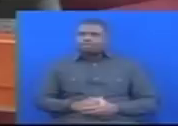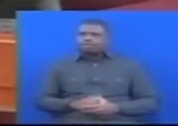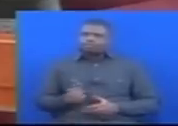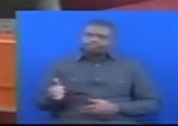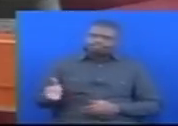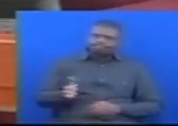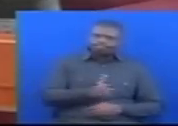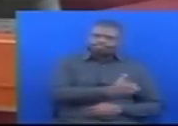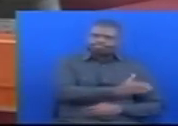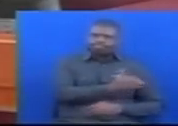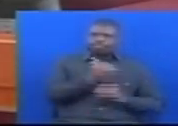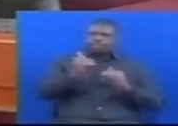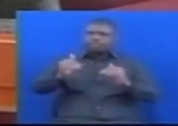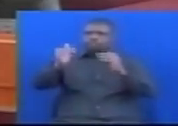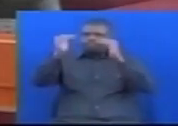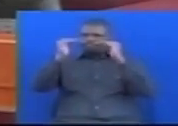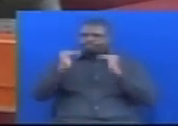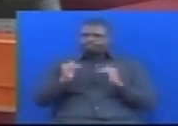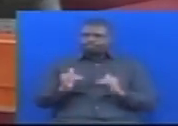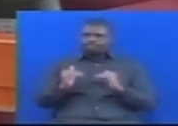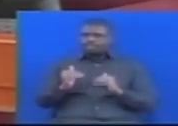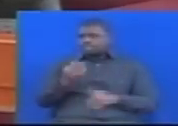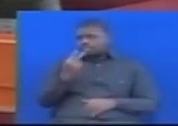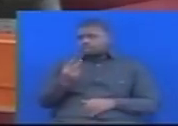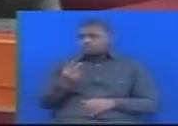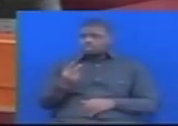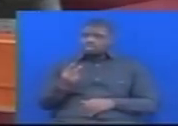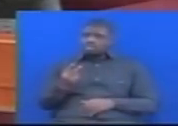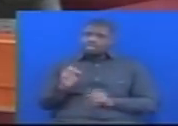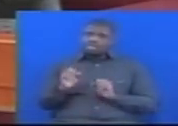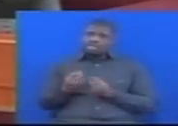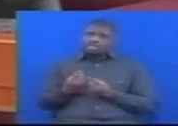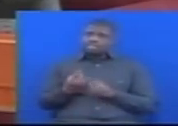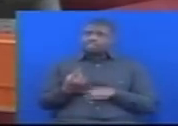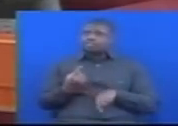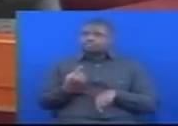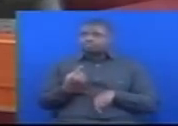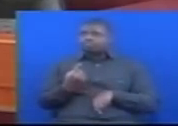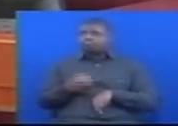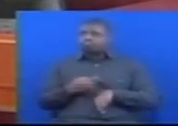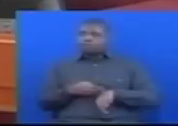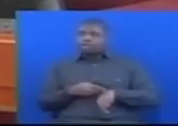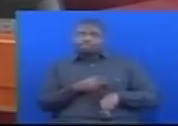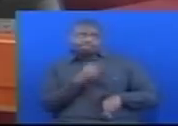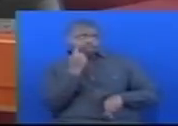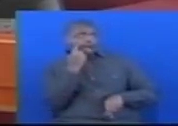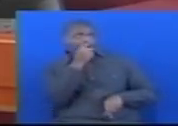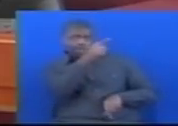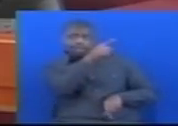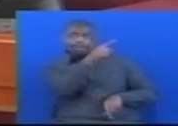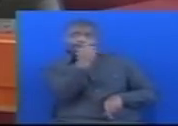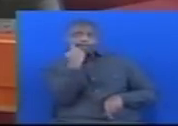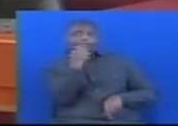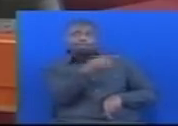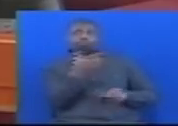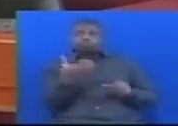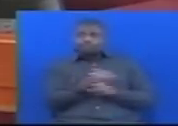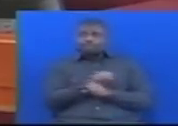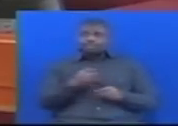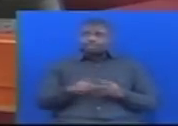Mheshimiwa, kwa sababu ya muda nawaona kabisa, lakini mtaona muda wetu ulivyo,